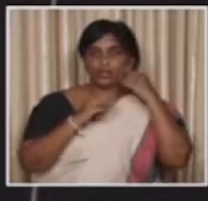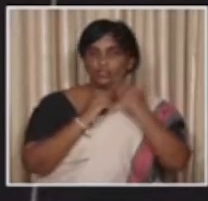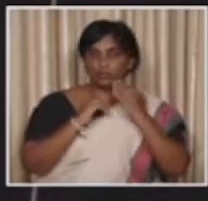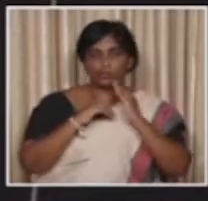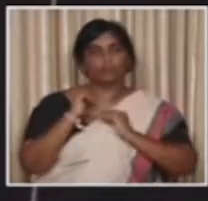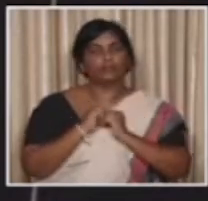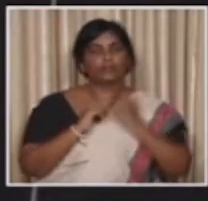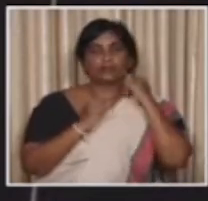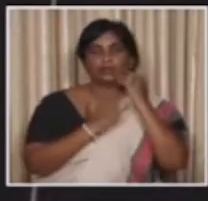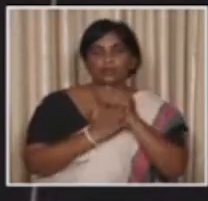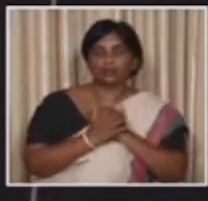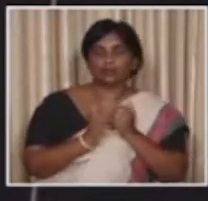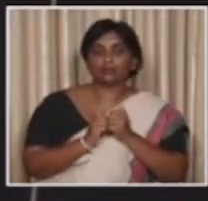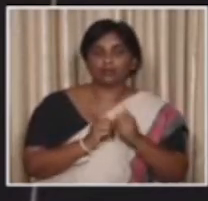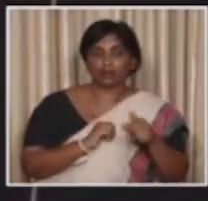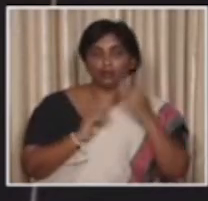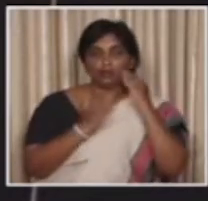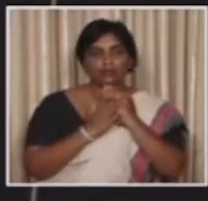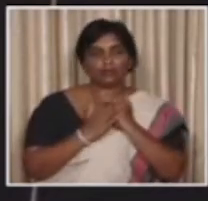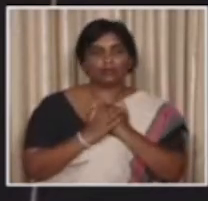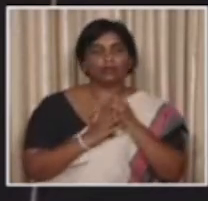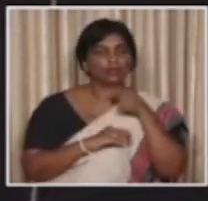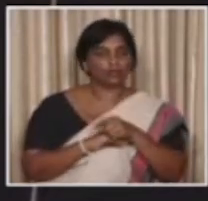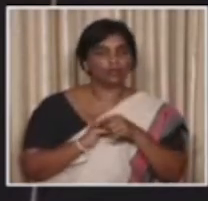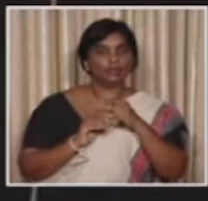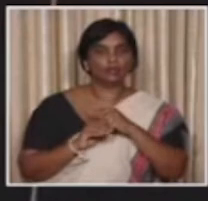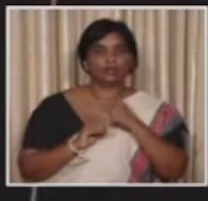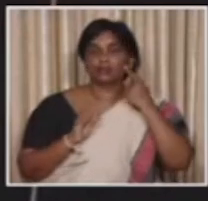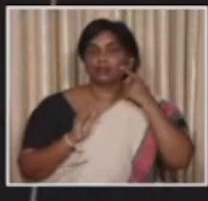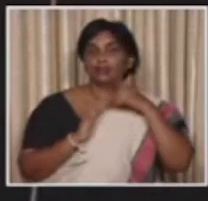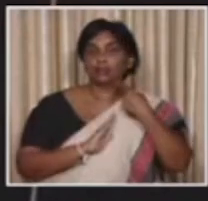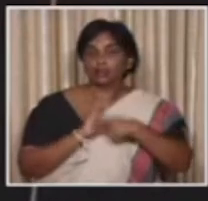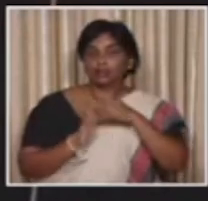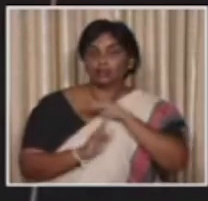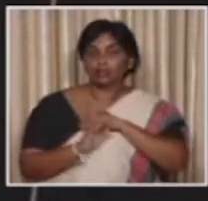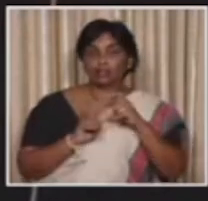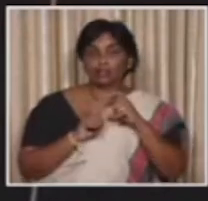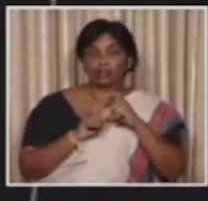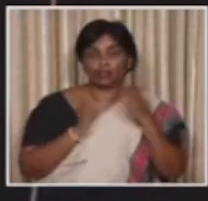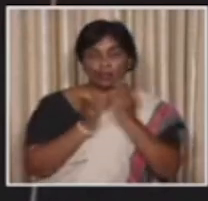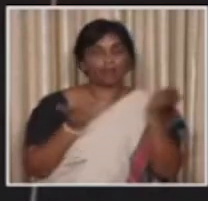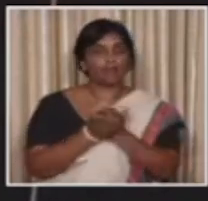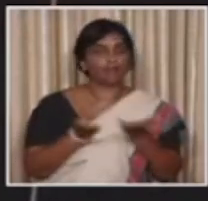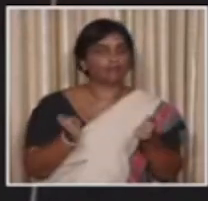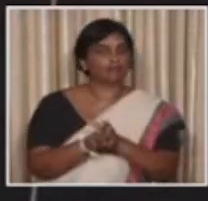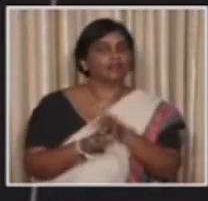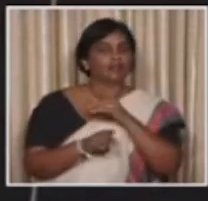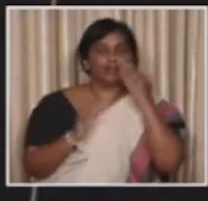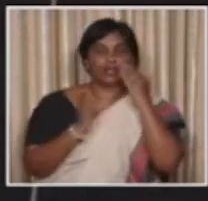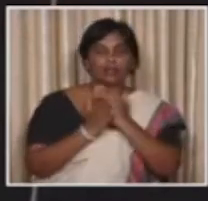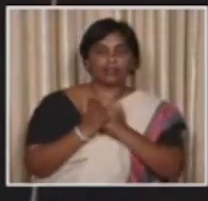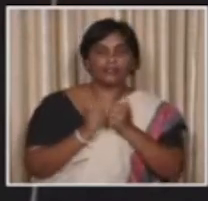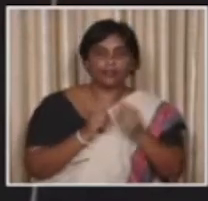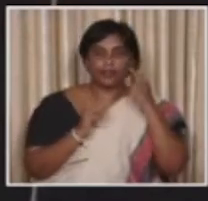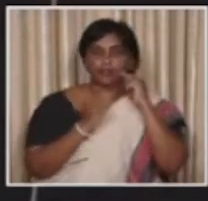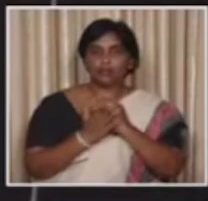1කමාරක්. බිලියන 1කමාර සීනි ගෙනාවට පස්සේ දේශීය ආදම්බතු දෙපාර්තමේන්තුව ඔහුගේ ටැක්ස් ෆයිල් එක වැහුවා. මේ